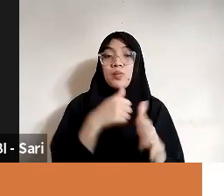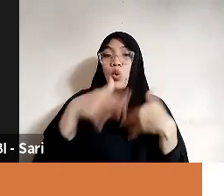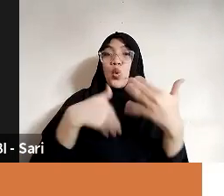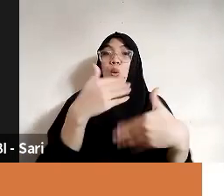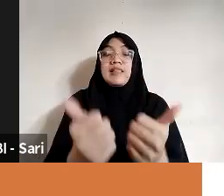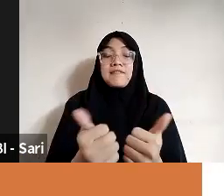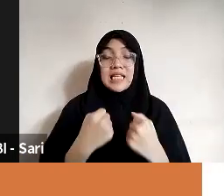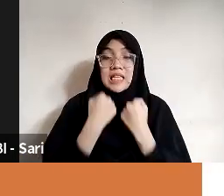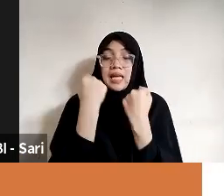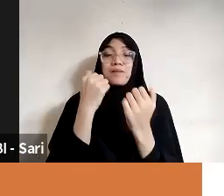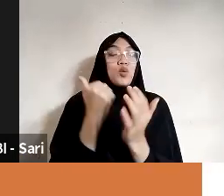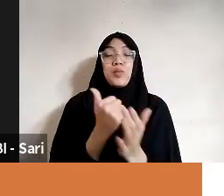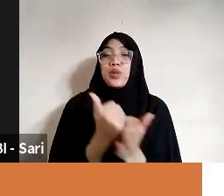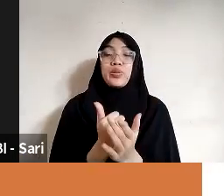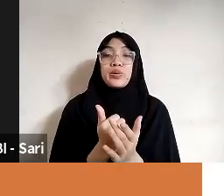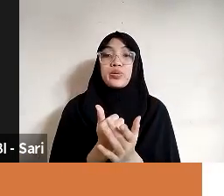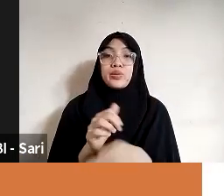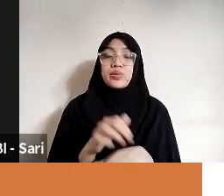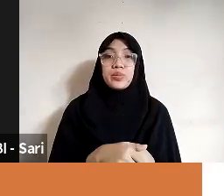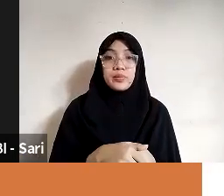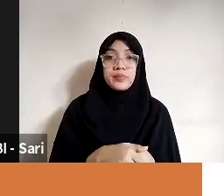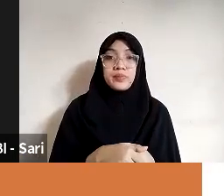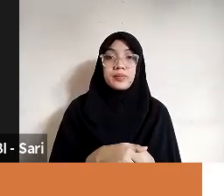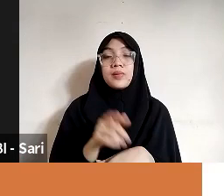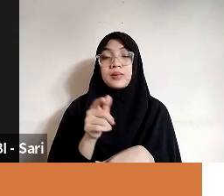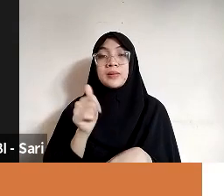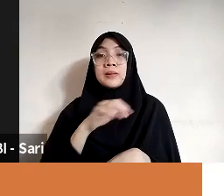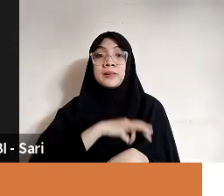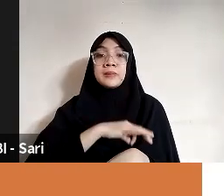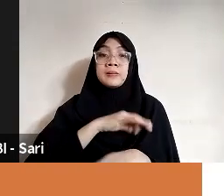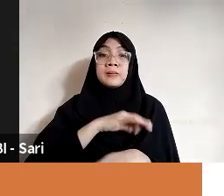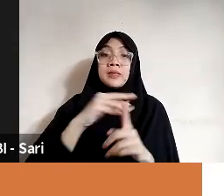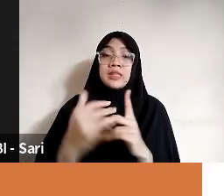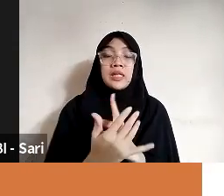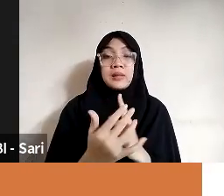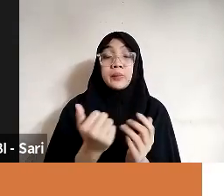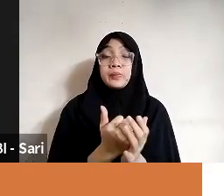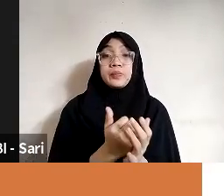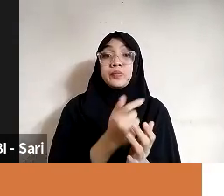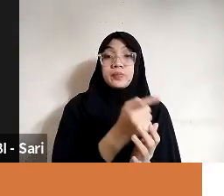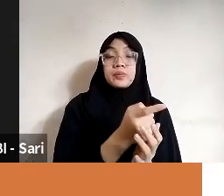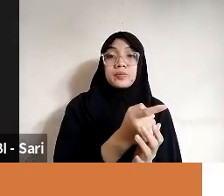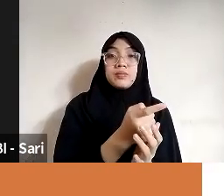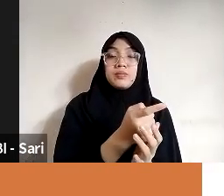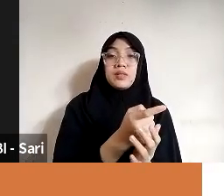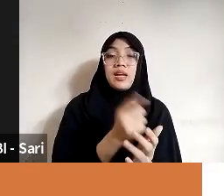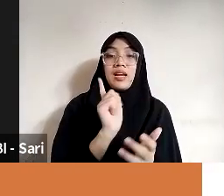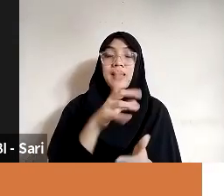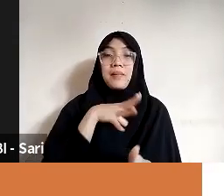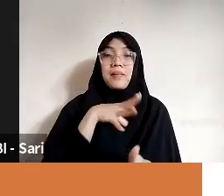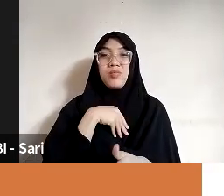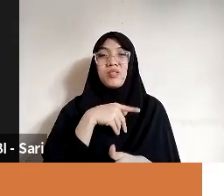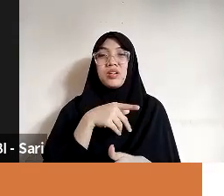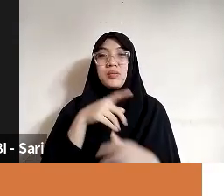juga dilaksanakan dan baik oleh masyarakat. Kan banyak yang menganggap bahwa tidak menggunakan